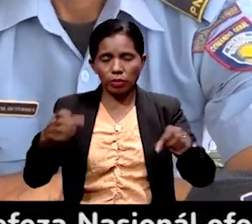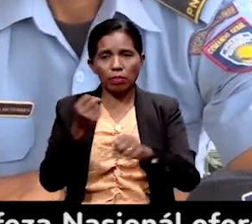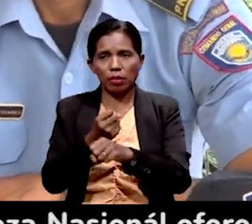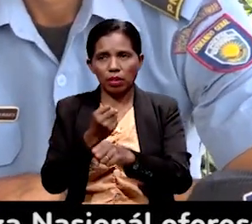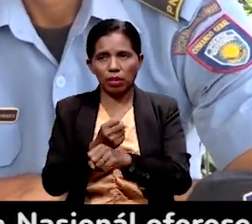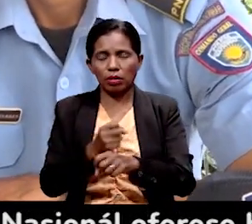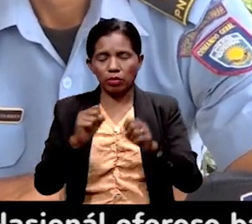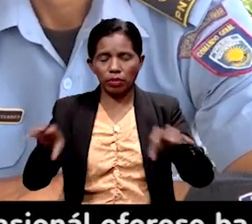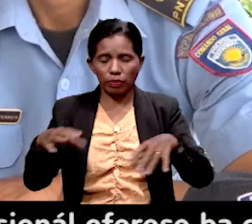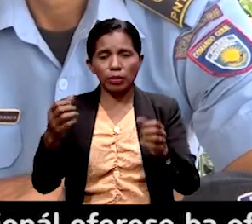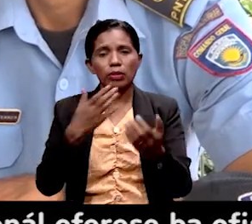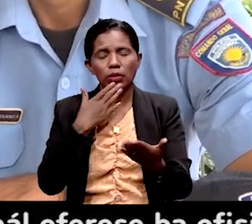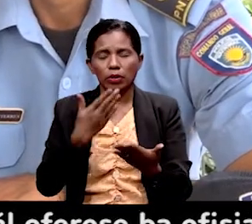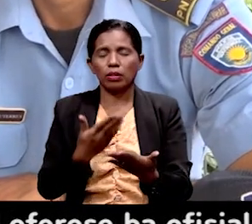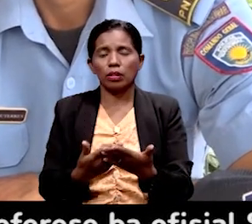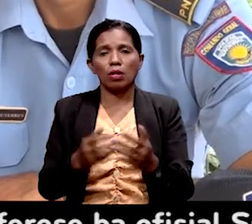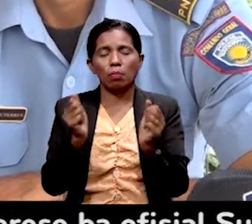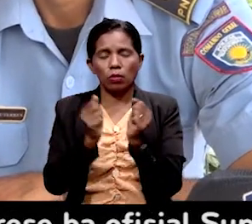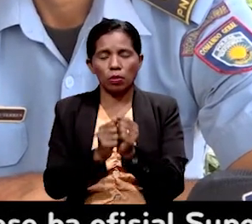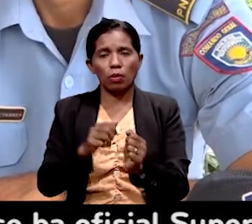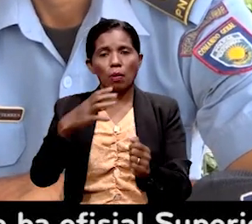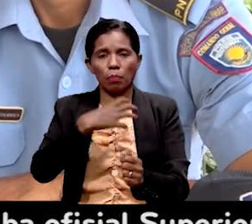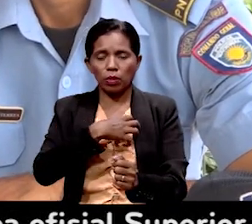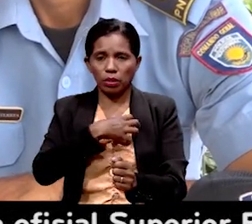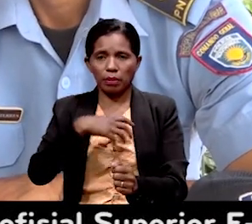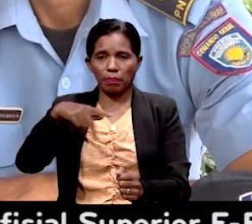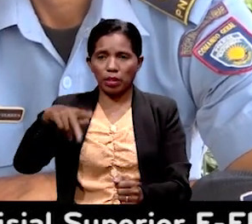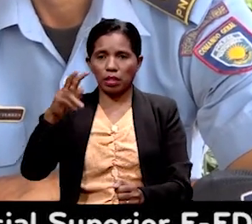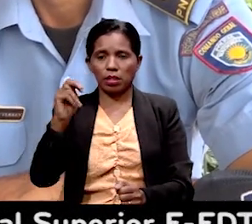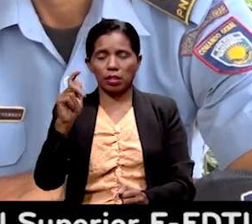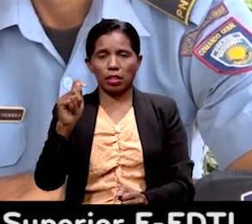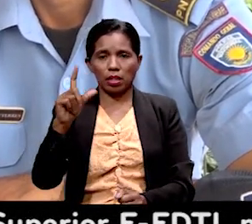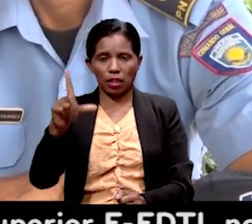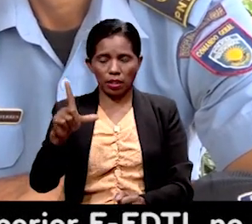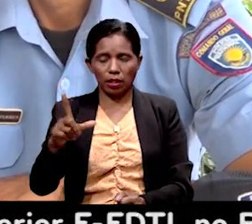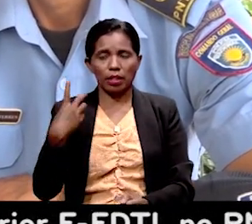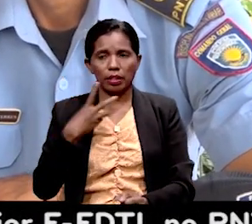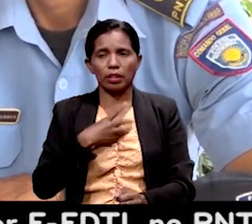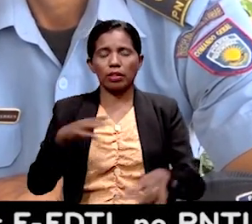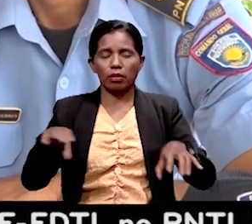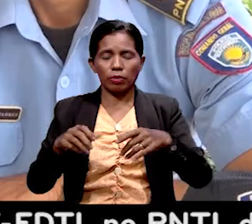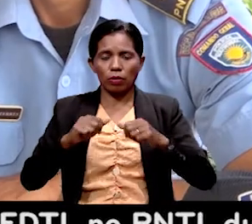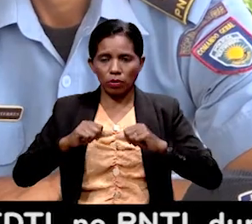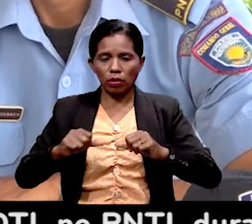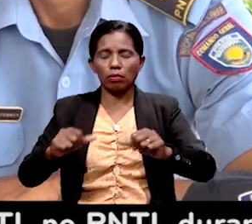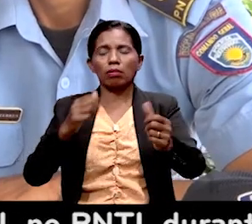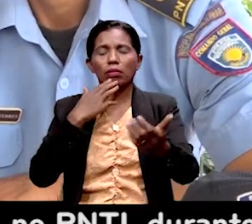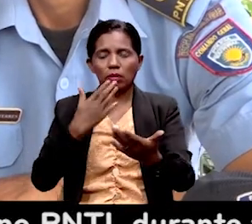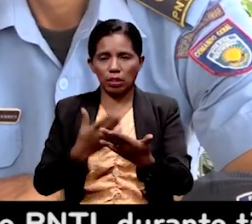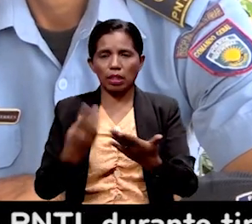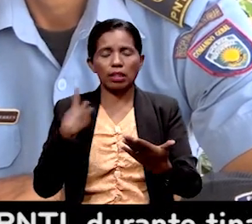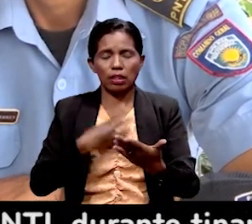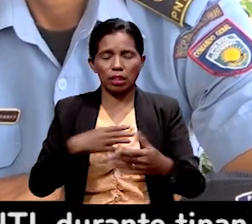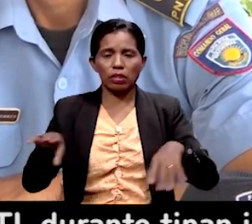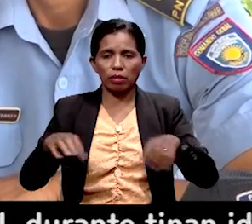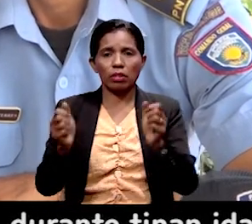halo kooperasi makas ho PNTL ho di nune kita nia servis nune belau dia kita nia kooperasi nune